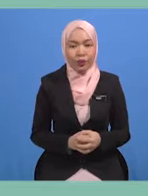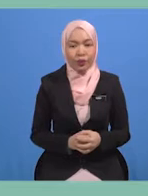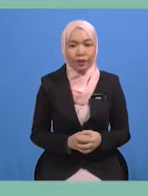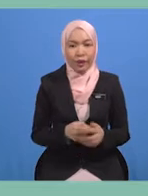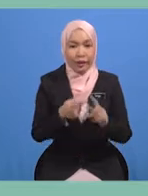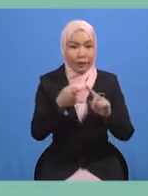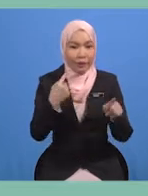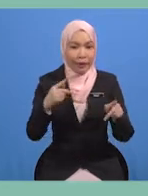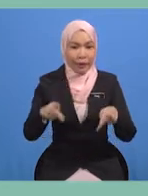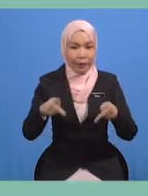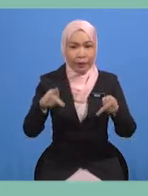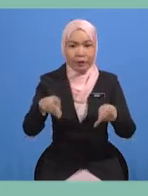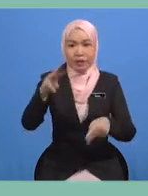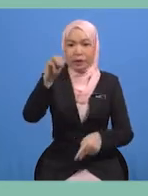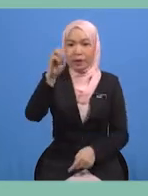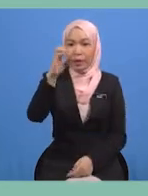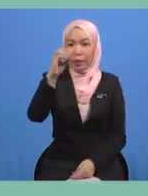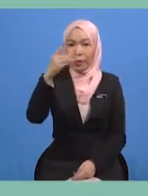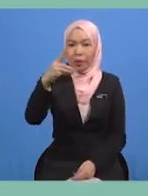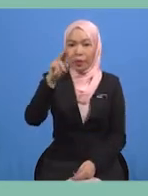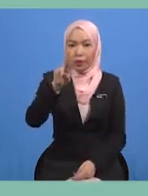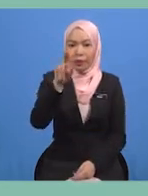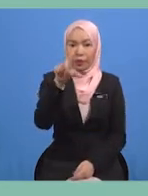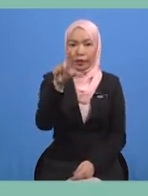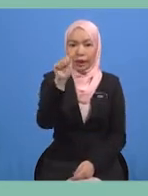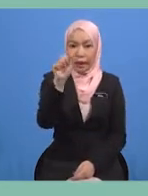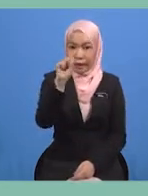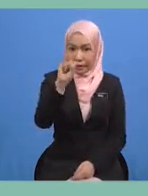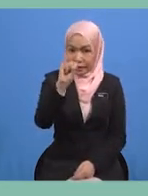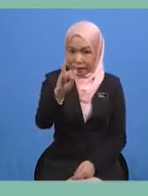melalui proses modulasi.